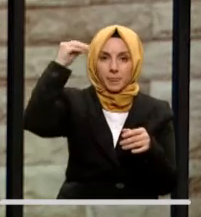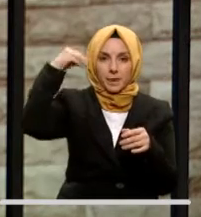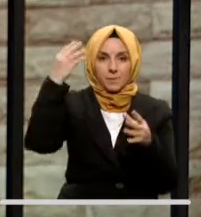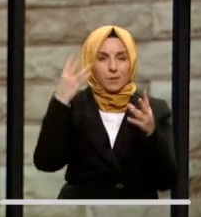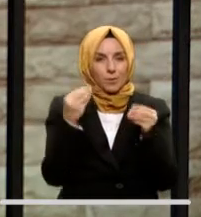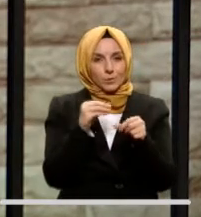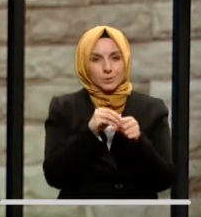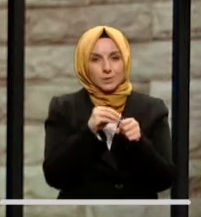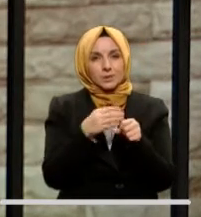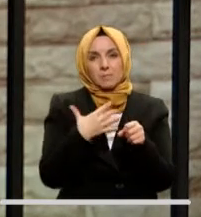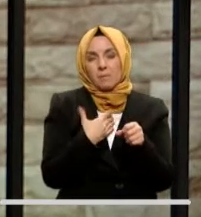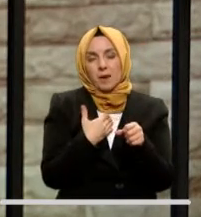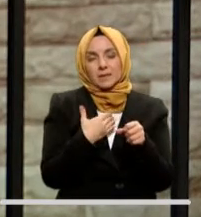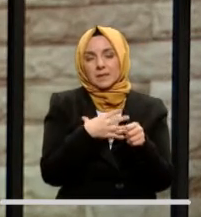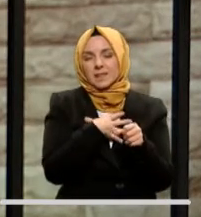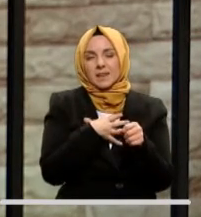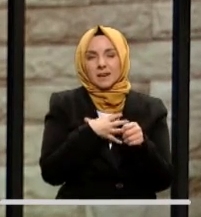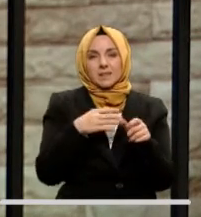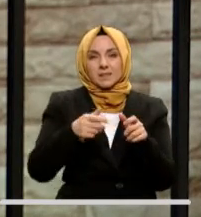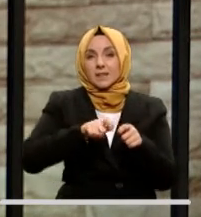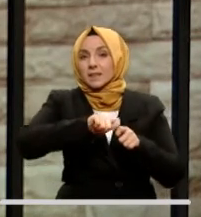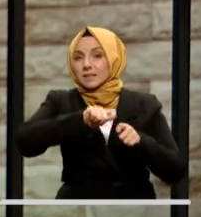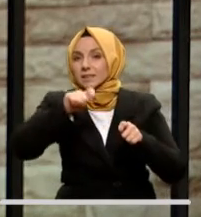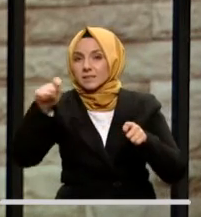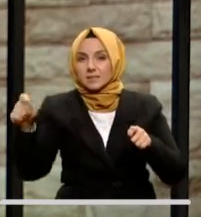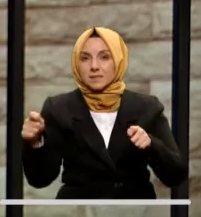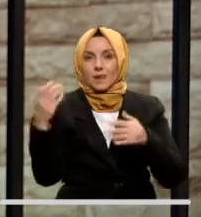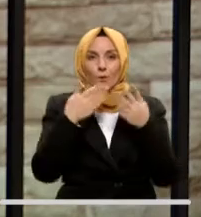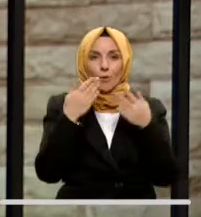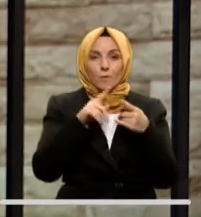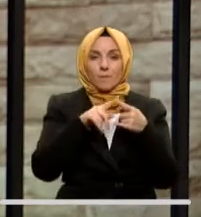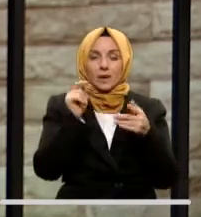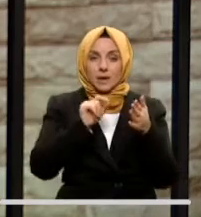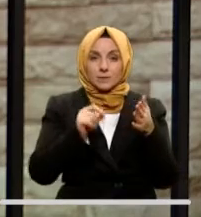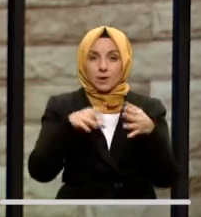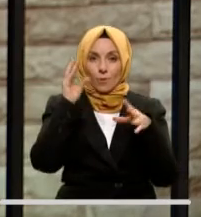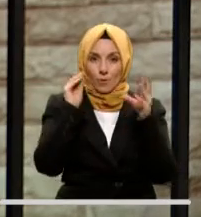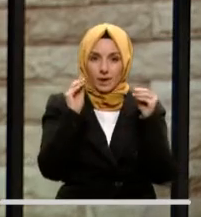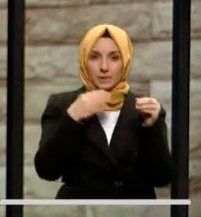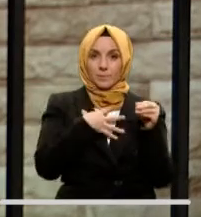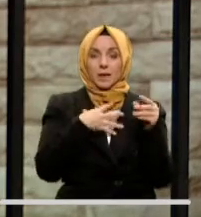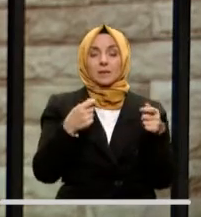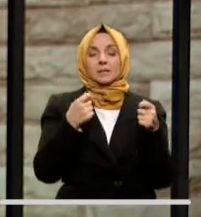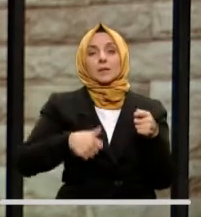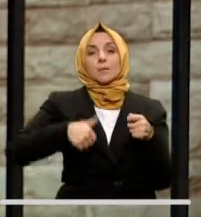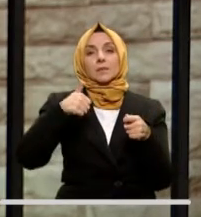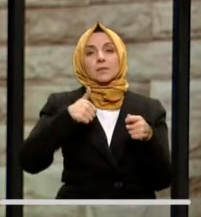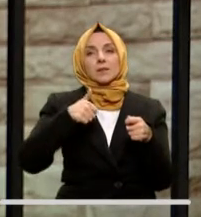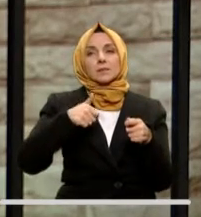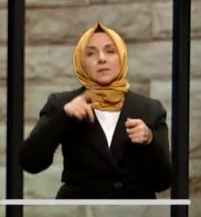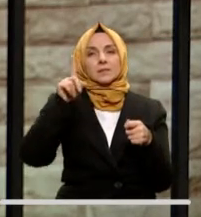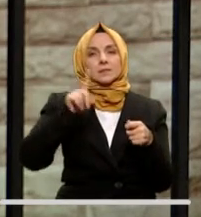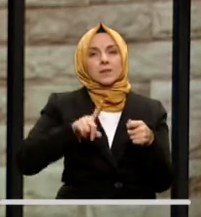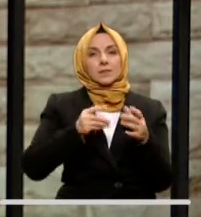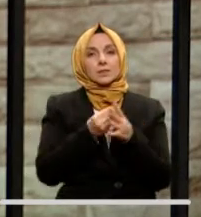okumayı yazmayı öğrendim şimdi Diyanet gazetesi tek bir gazete il başkanlığımızın çıkarttığı Tekbir